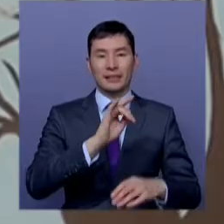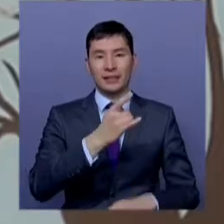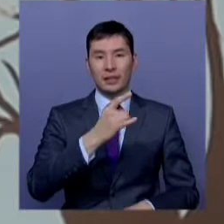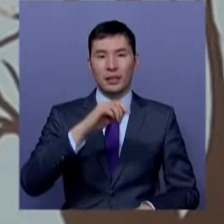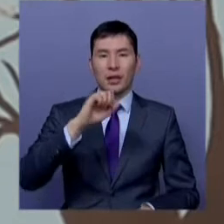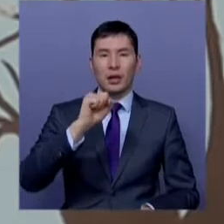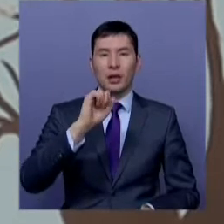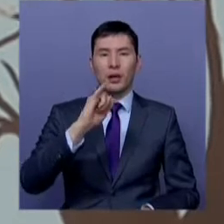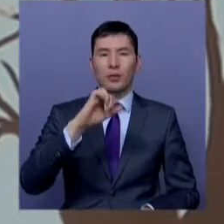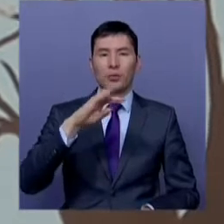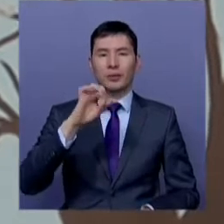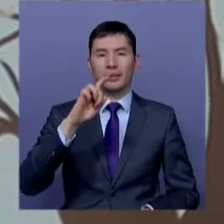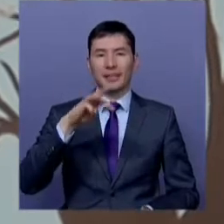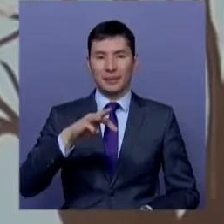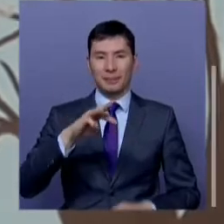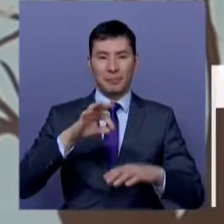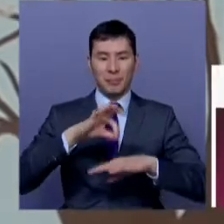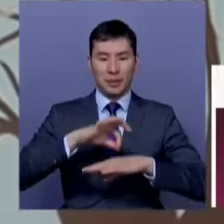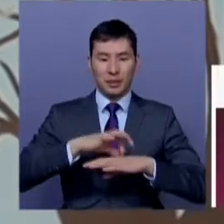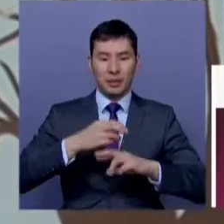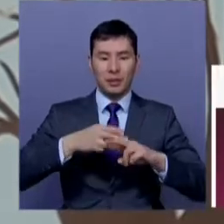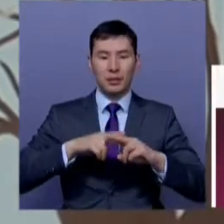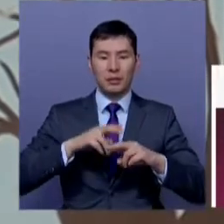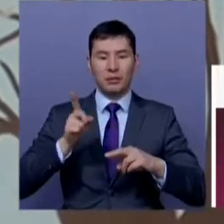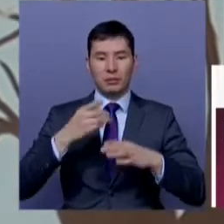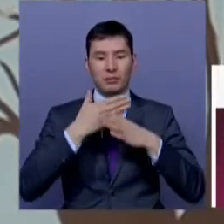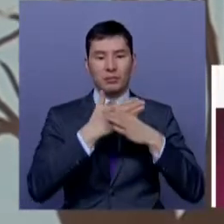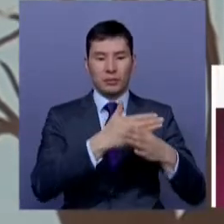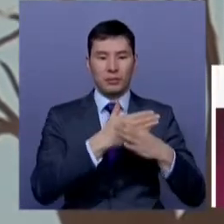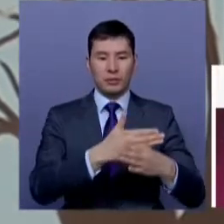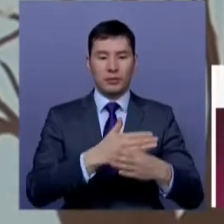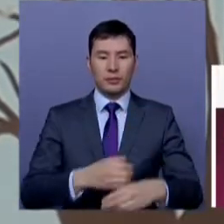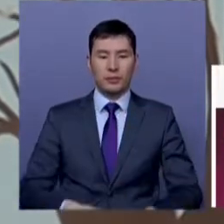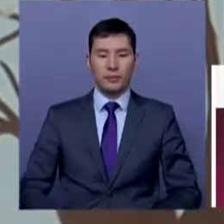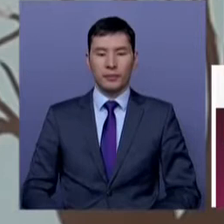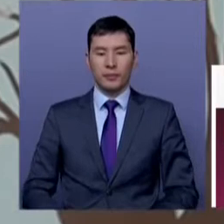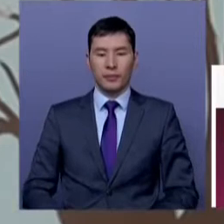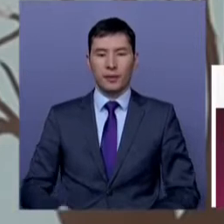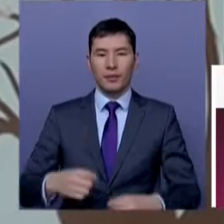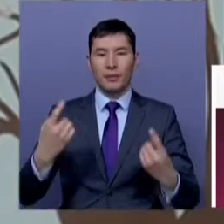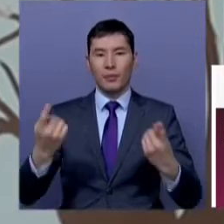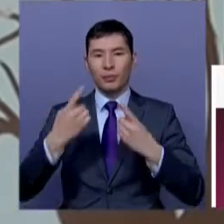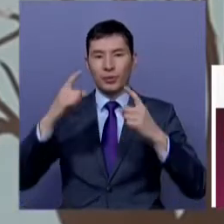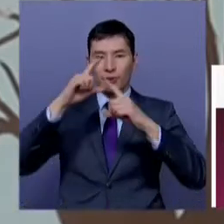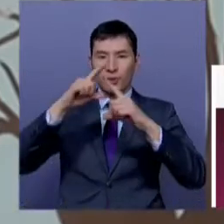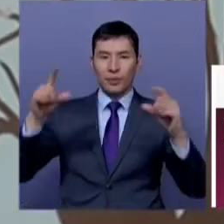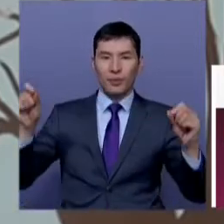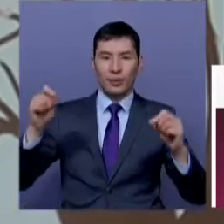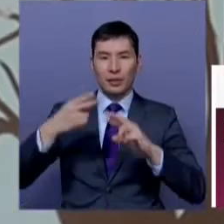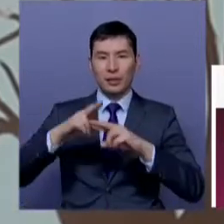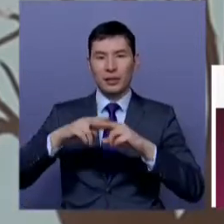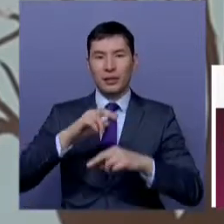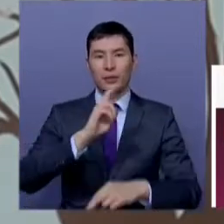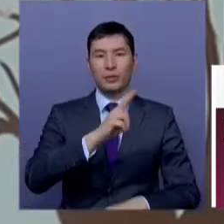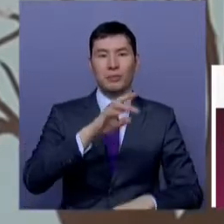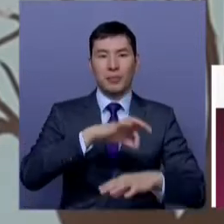Те дети, которые аутизм синдромымен ауыратын балаларды қарапай мектепте тіпті арнайы интернатқа да алмайды. Сондықтан біз арнайы